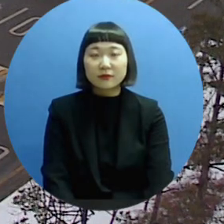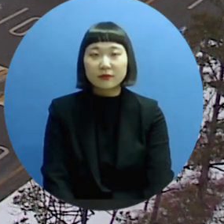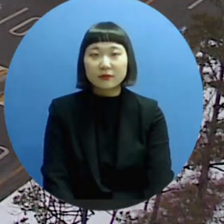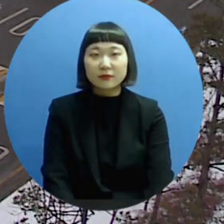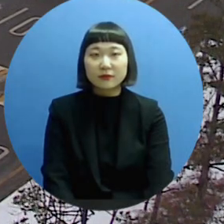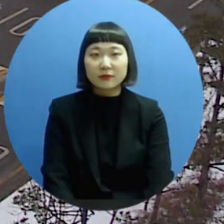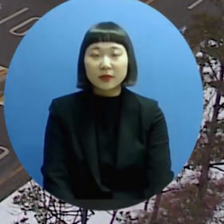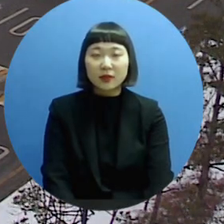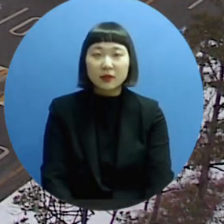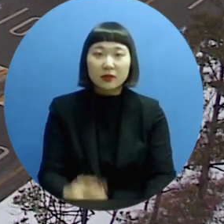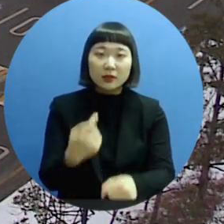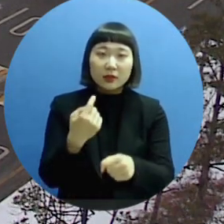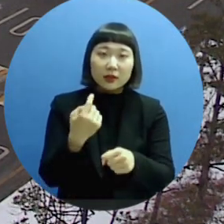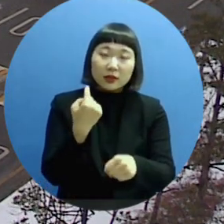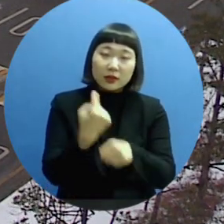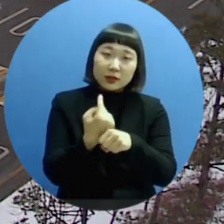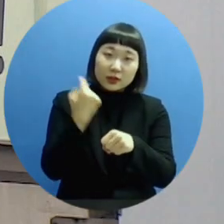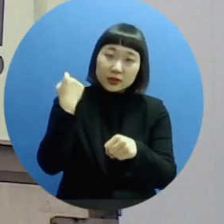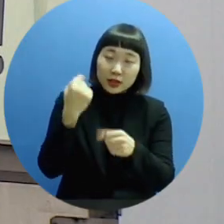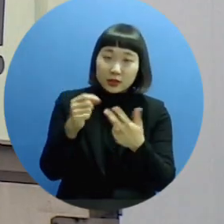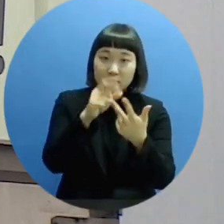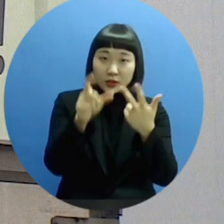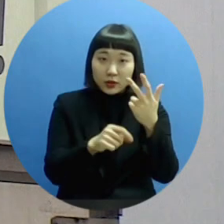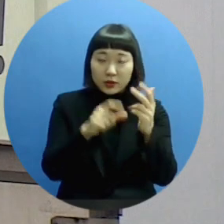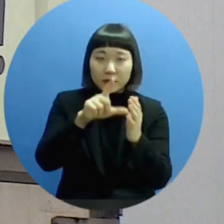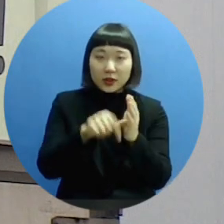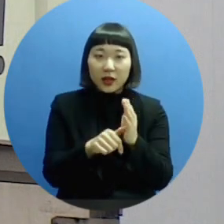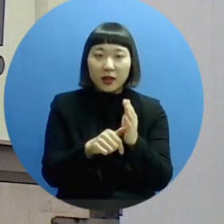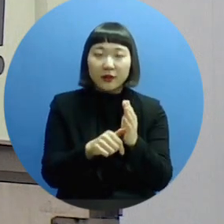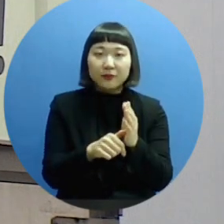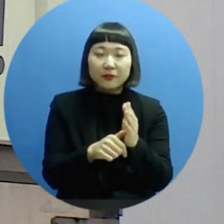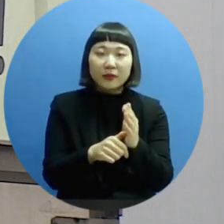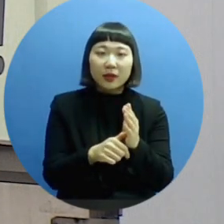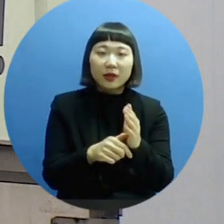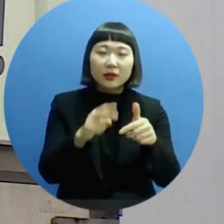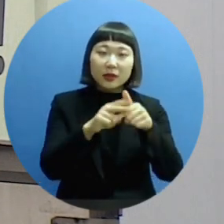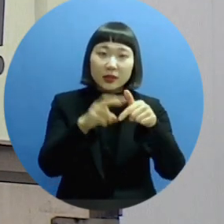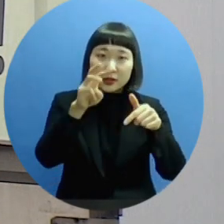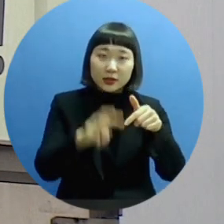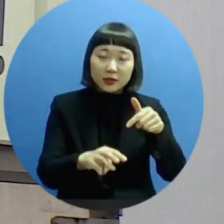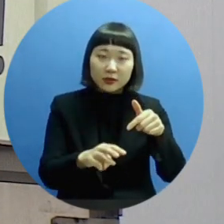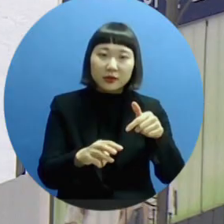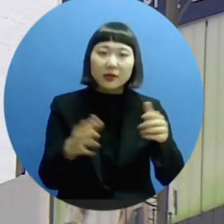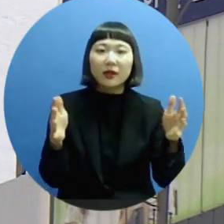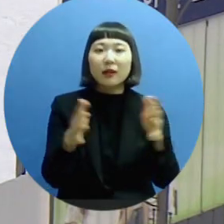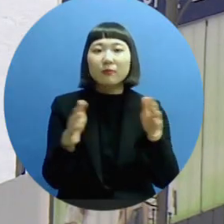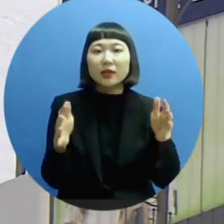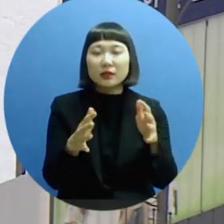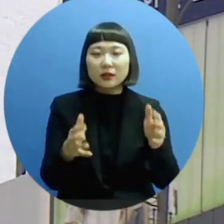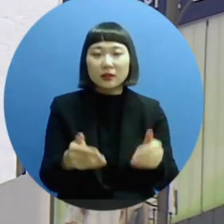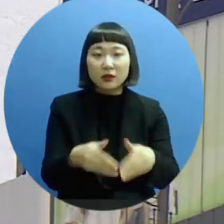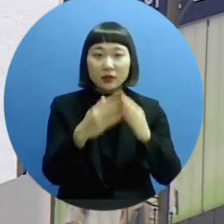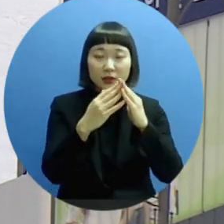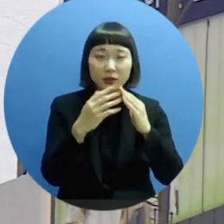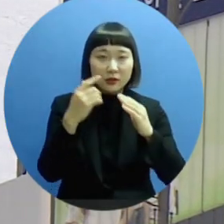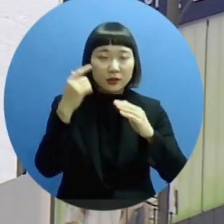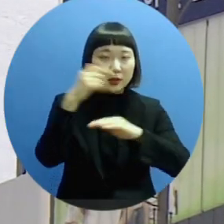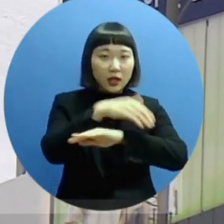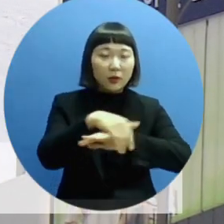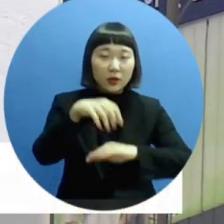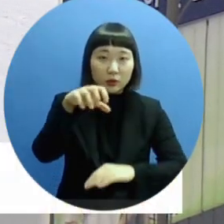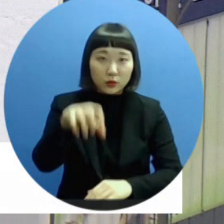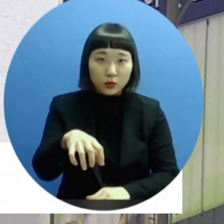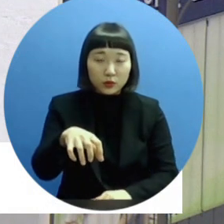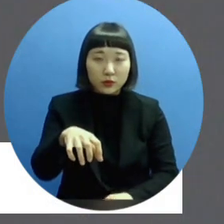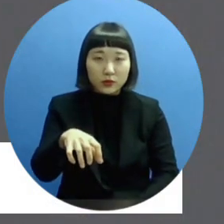지난 7월 분양 신청을 받고 착공을 준비하던 인천의 한 아파트 건설 사업 지역입니다. 청약 신청을 받고 반년이